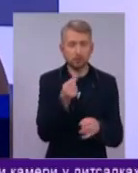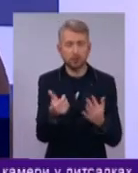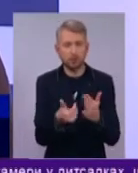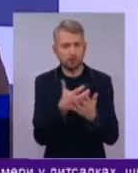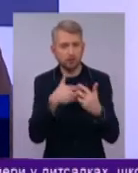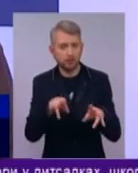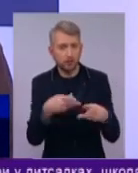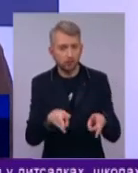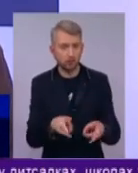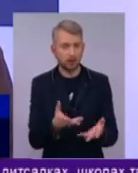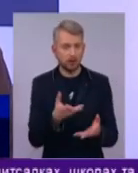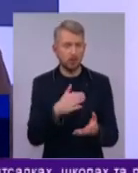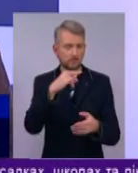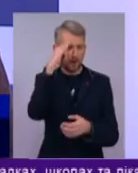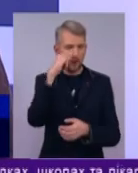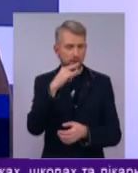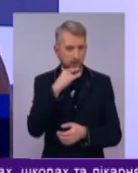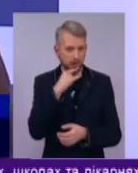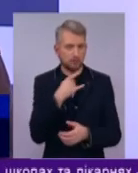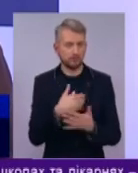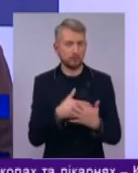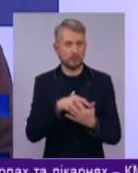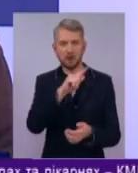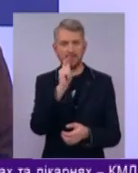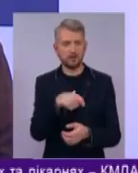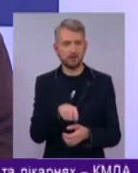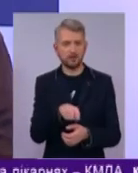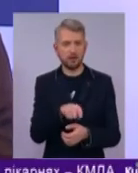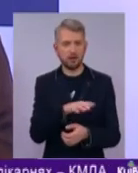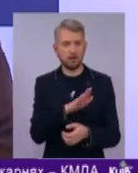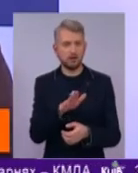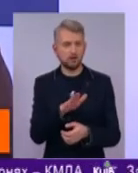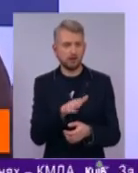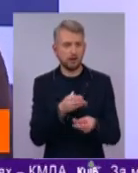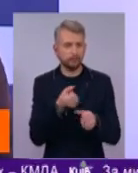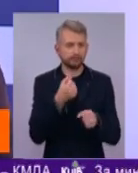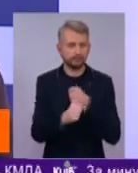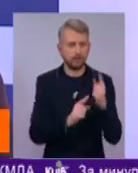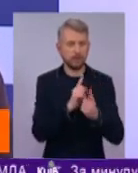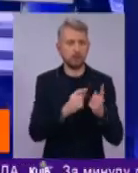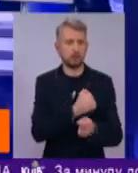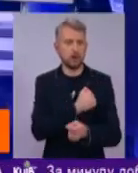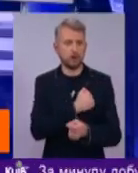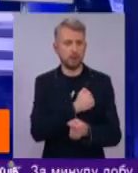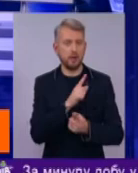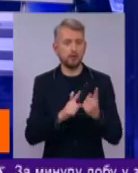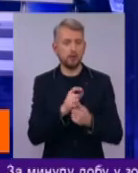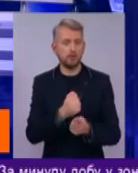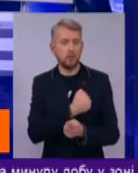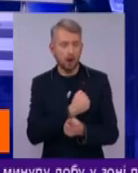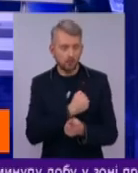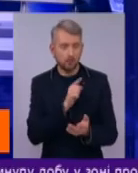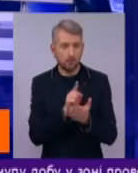і таке інше. І в Казахстані війна не диктує реформу армії. В реформу армії теж повинні